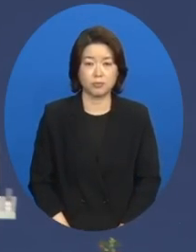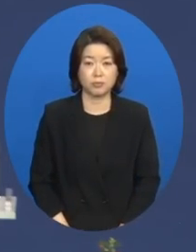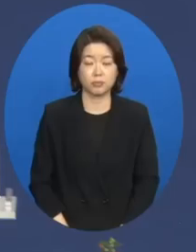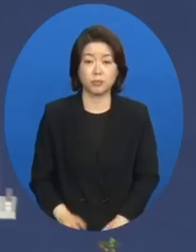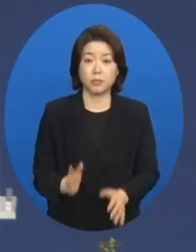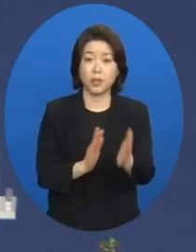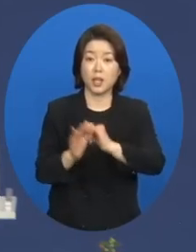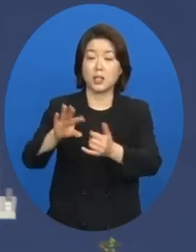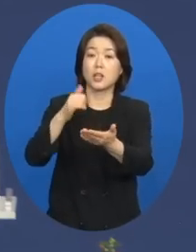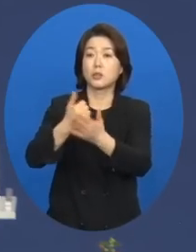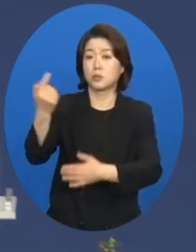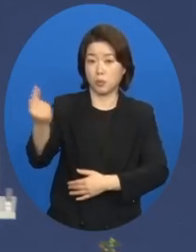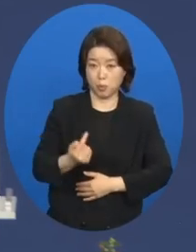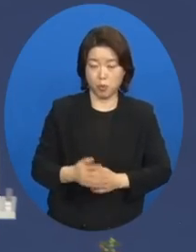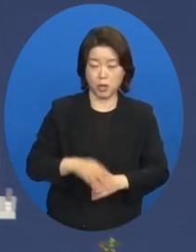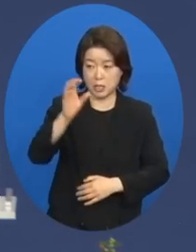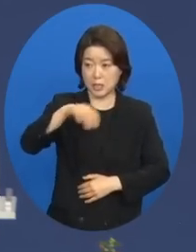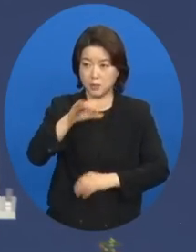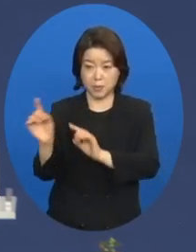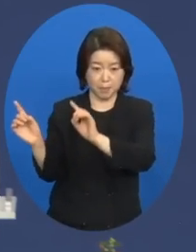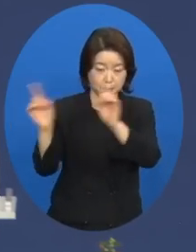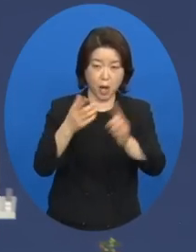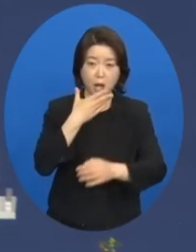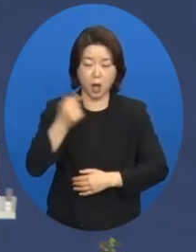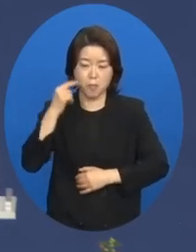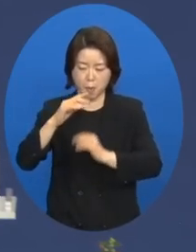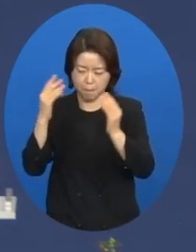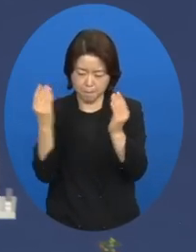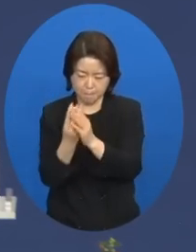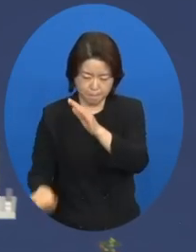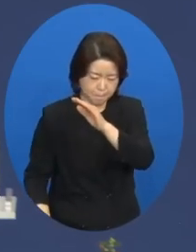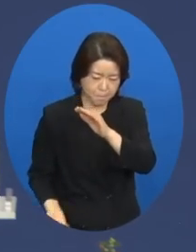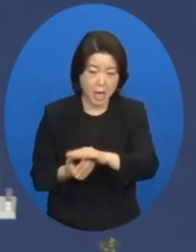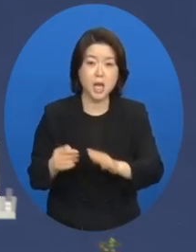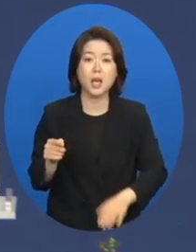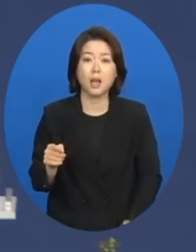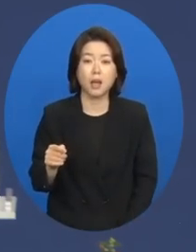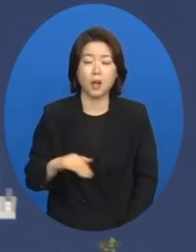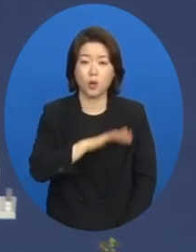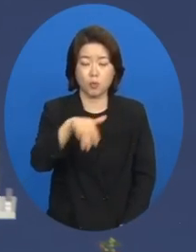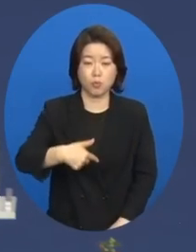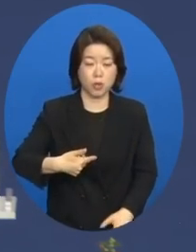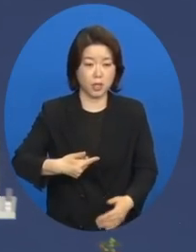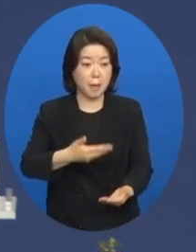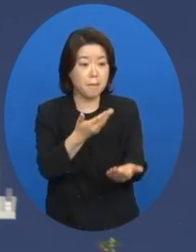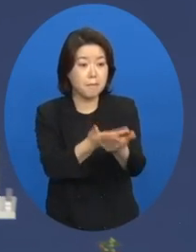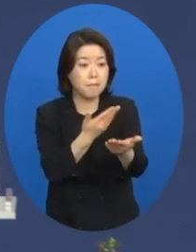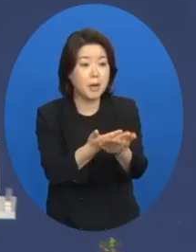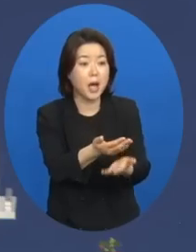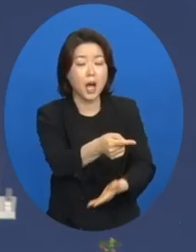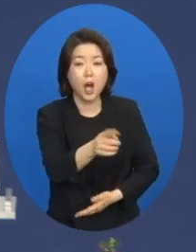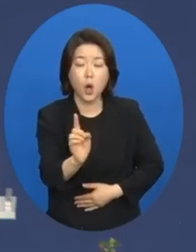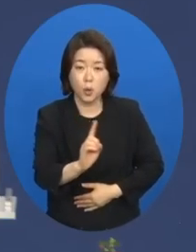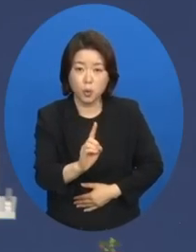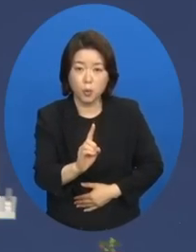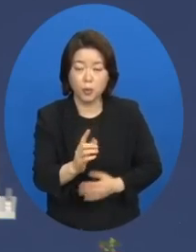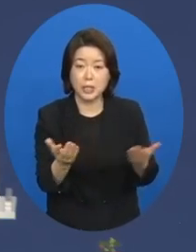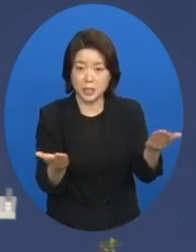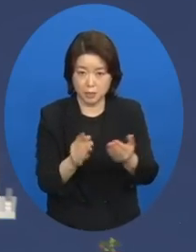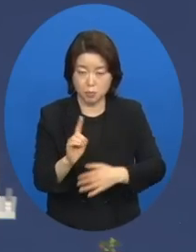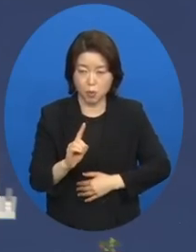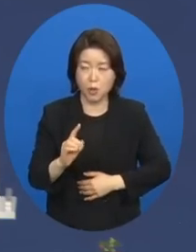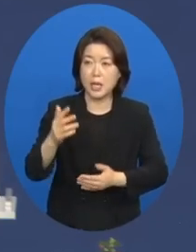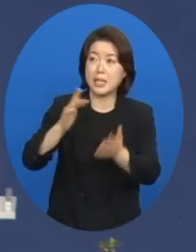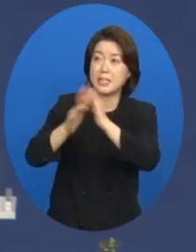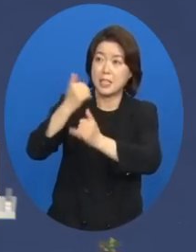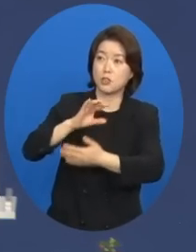예수 그리스도가 오셔서 십자가 부활의 복음을 완성하시고 우리에게 요구하셨던 바로 그 일은 그분만